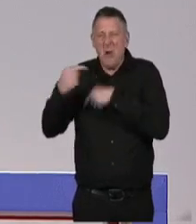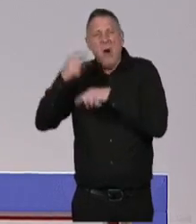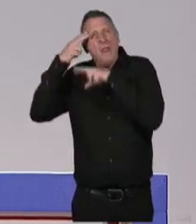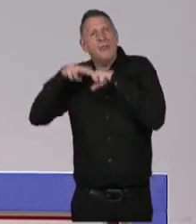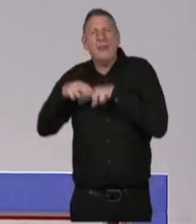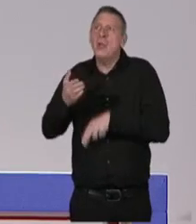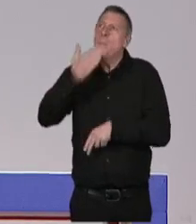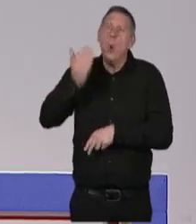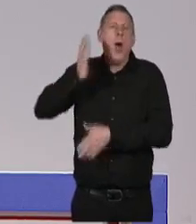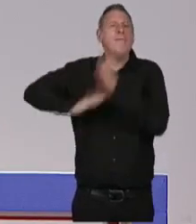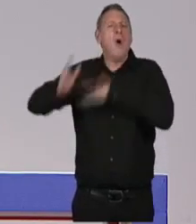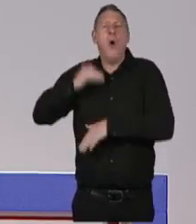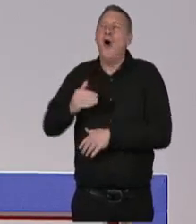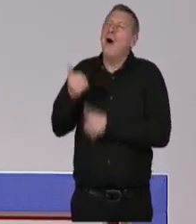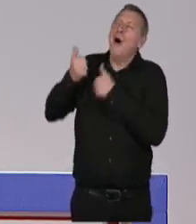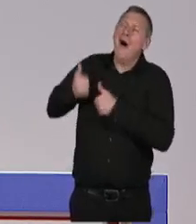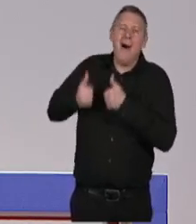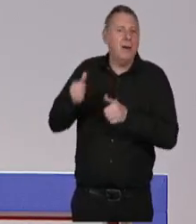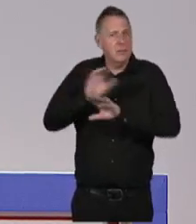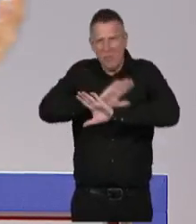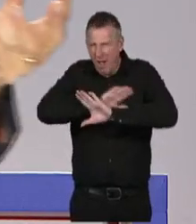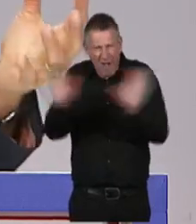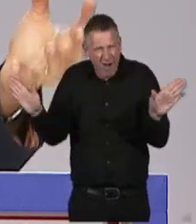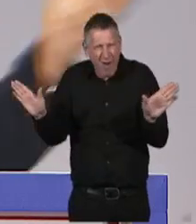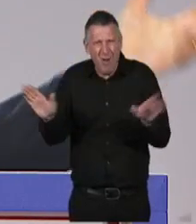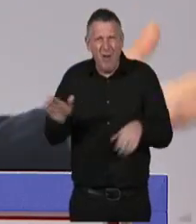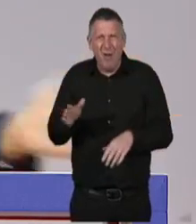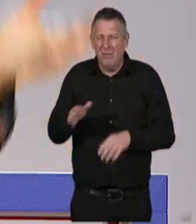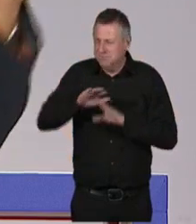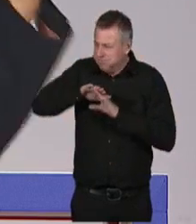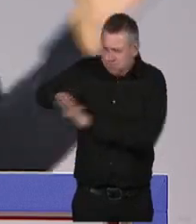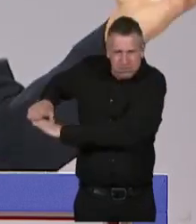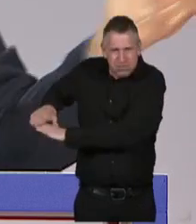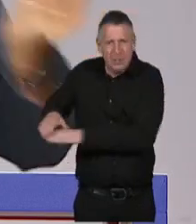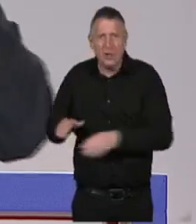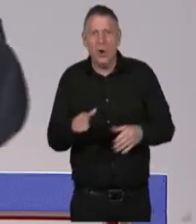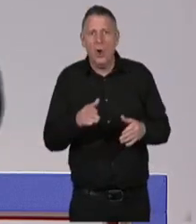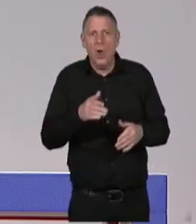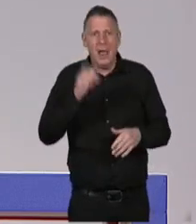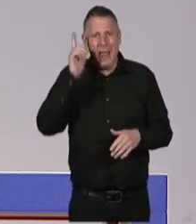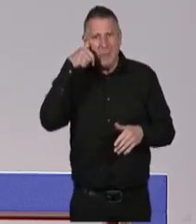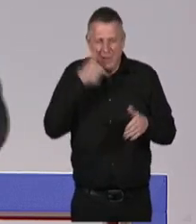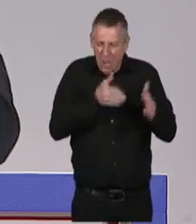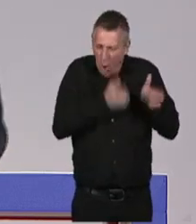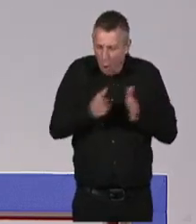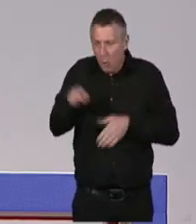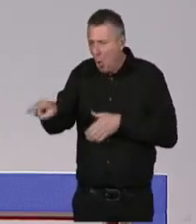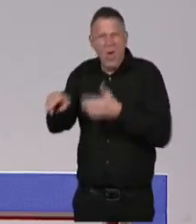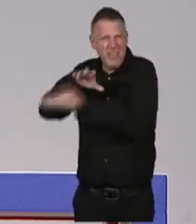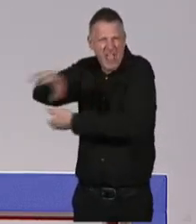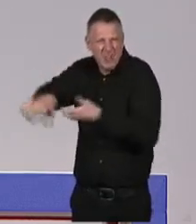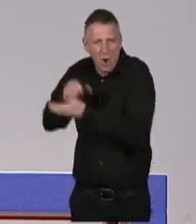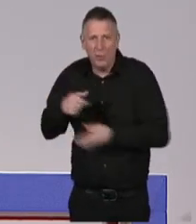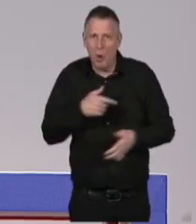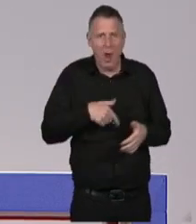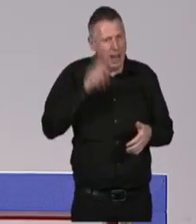peur l'emporter. J'incarne avec vous la République en ordre, ils sont le désordre. J'incarne